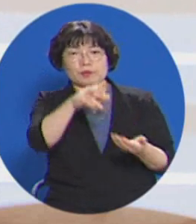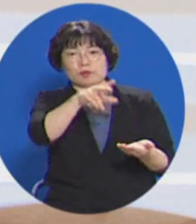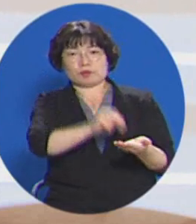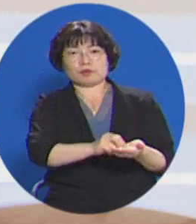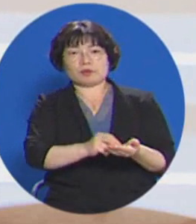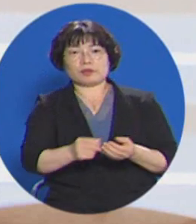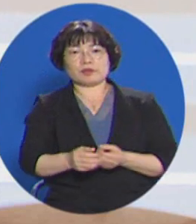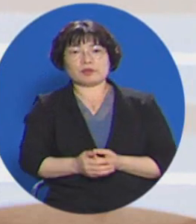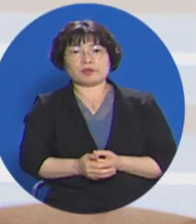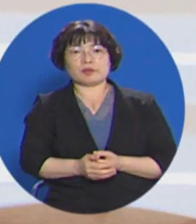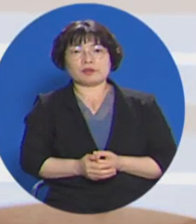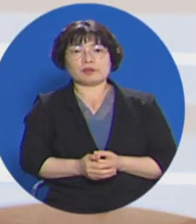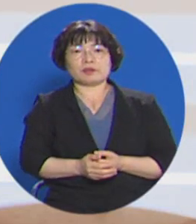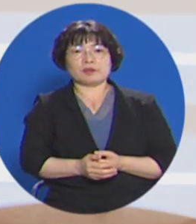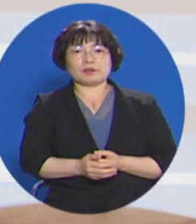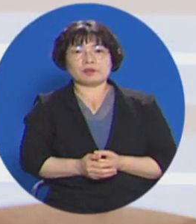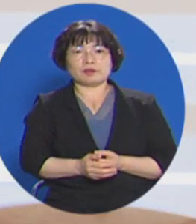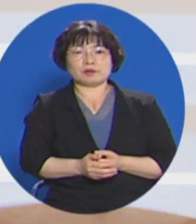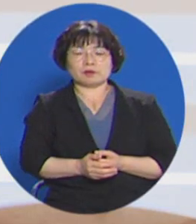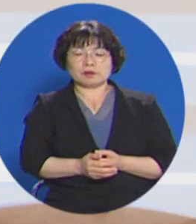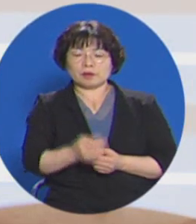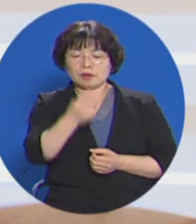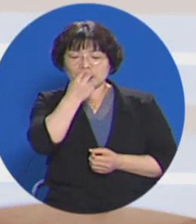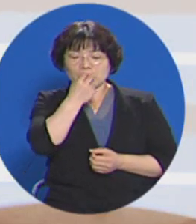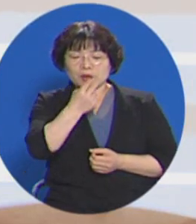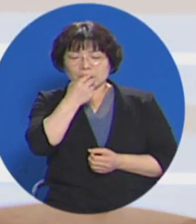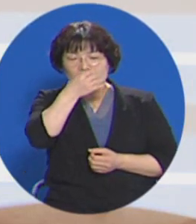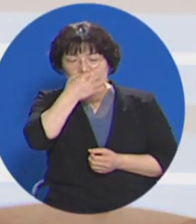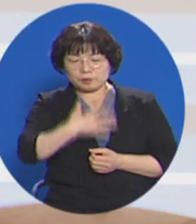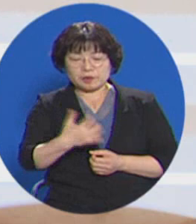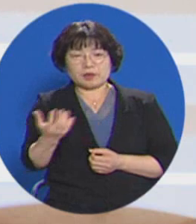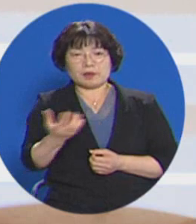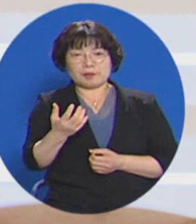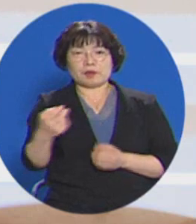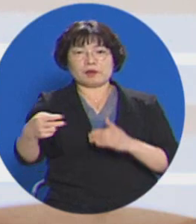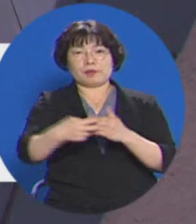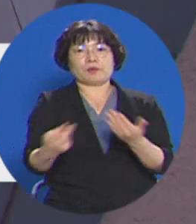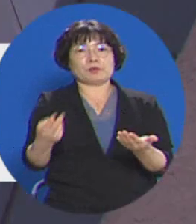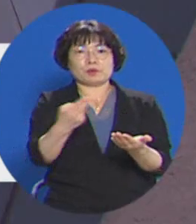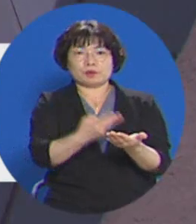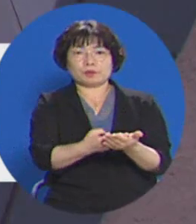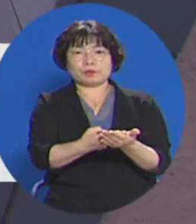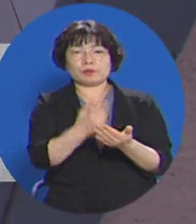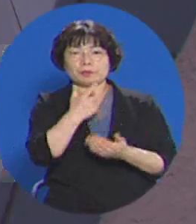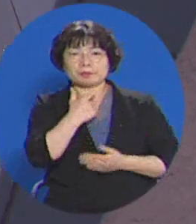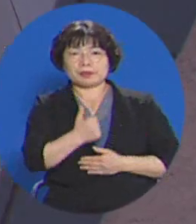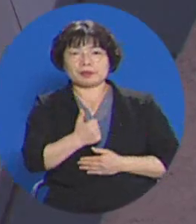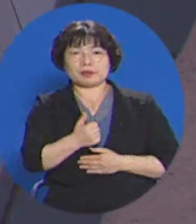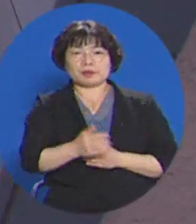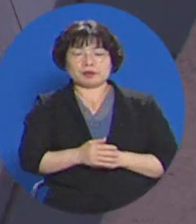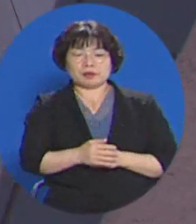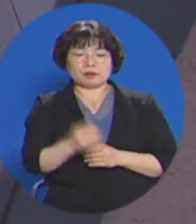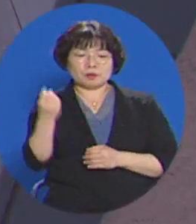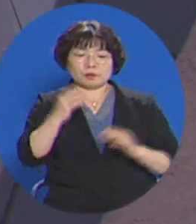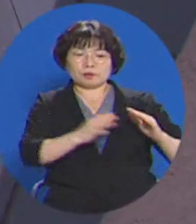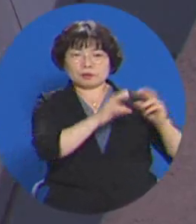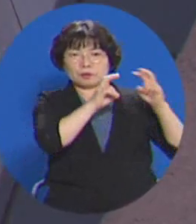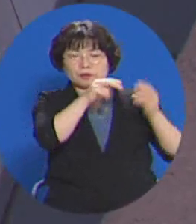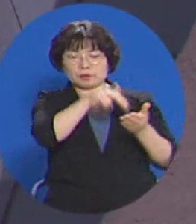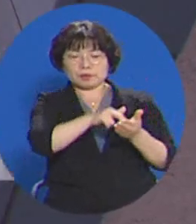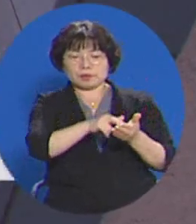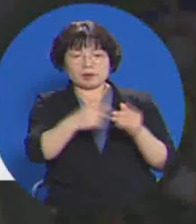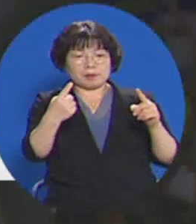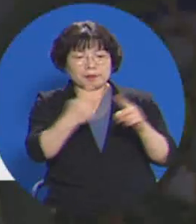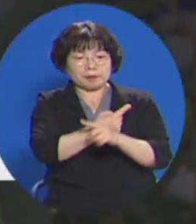그러더라고요. 숨을 못 쉬었어요. 아파서. 제가 병원에 입원도 했고. 또 이 아파트 건설사는